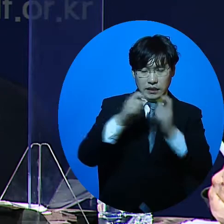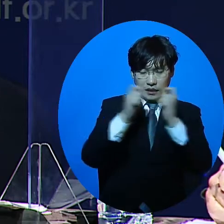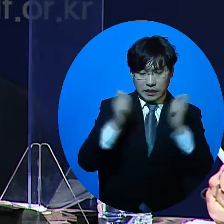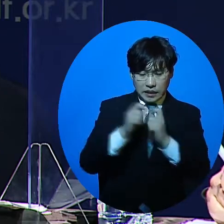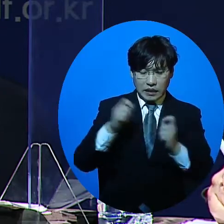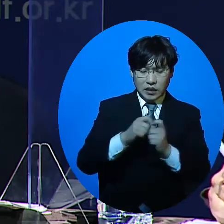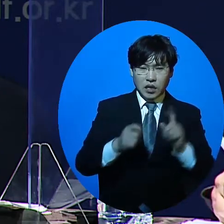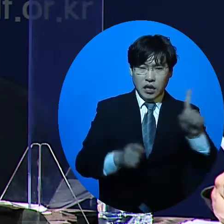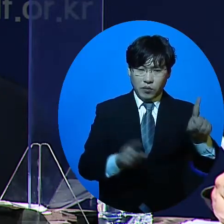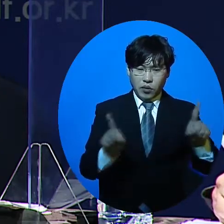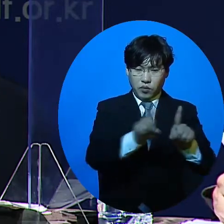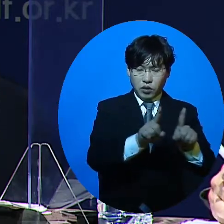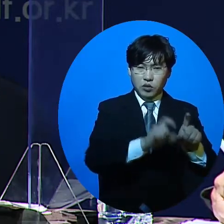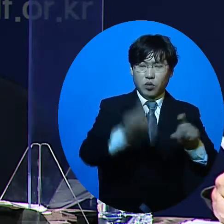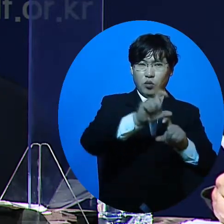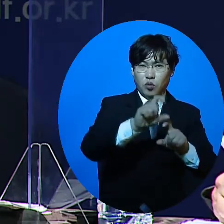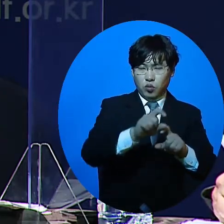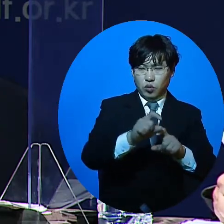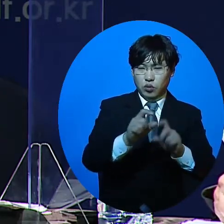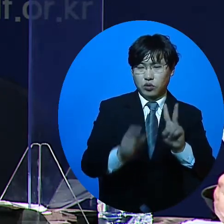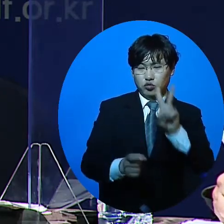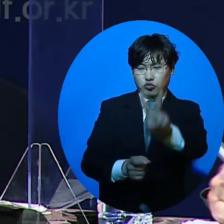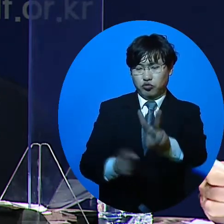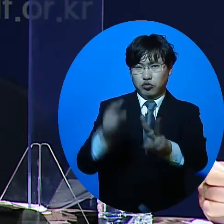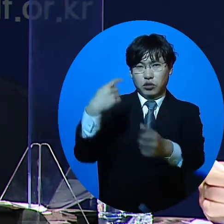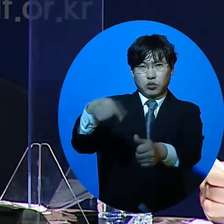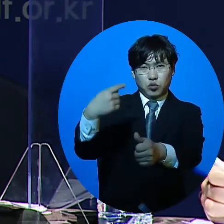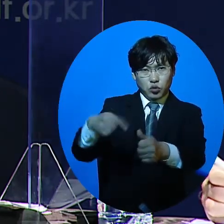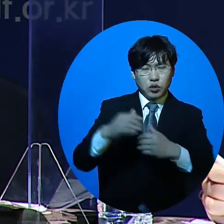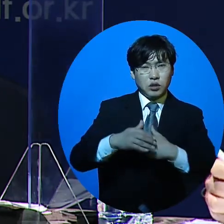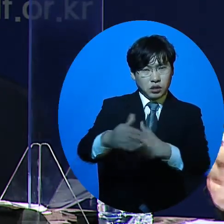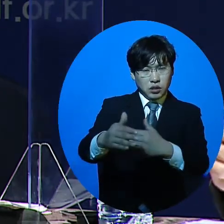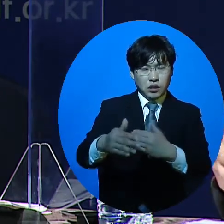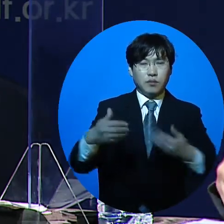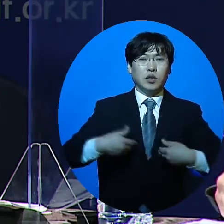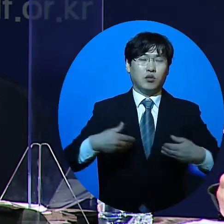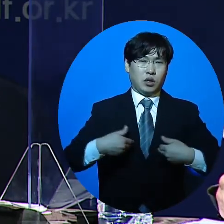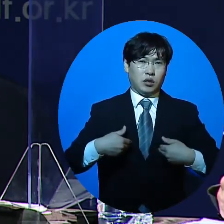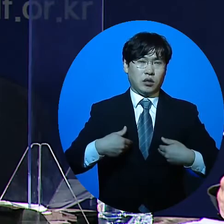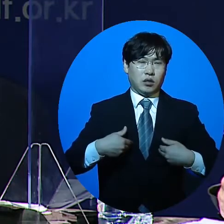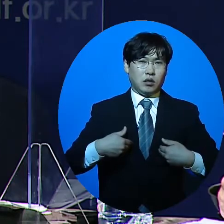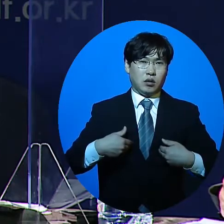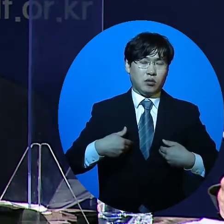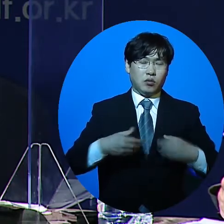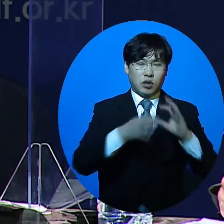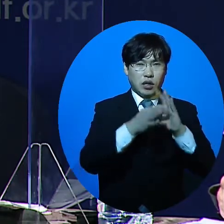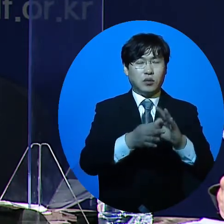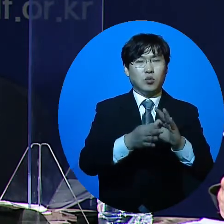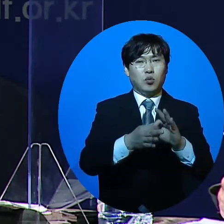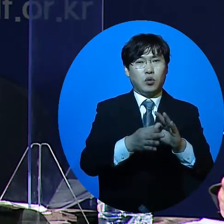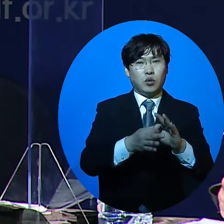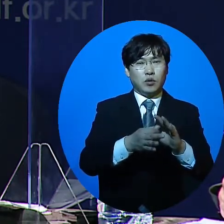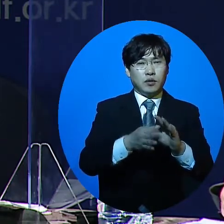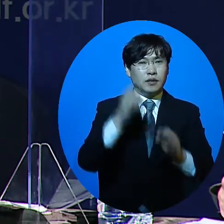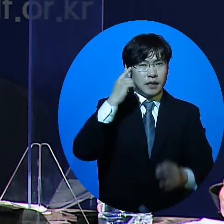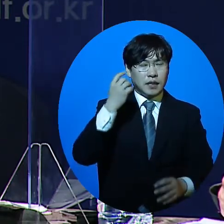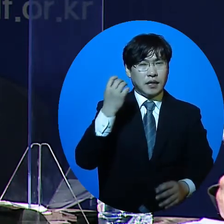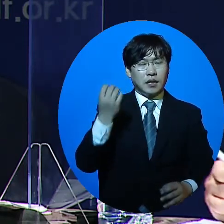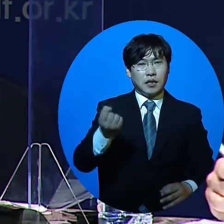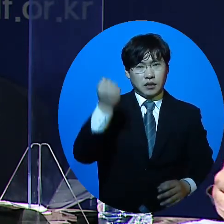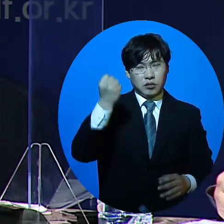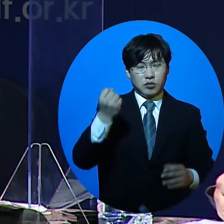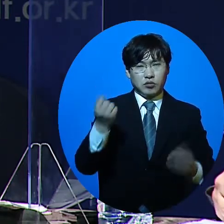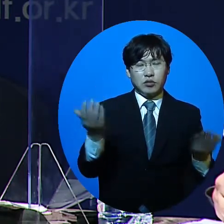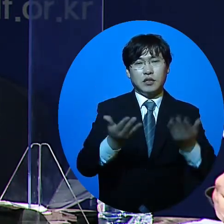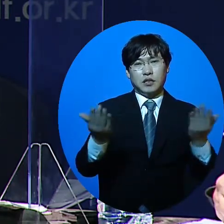위해서는 2명이든 3명이든 모두 동원해서 가서 수업을 진행해야 한다라고 생각을 하면서 그렇게 일을 하고